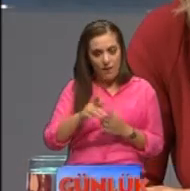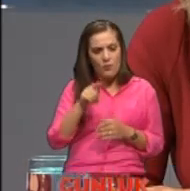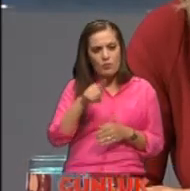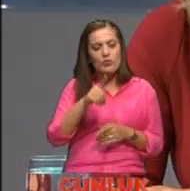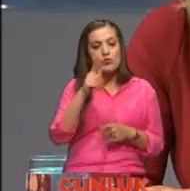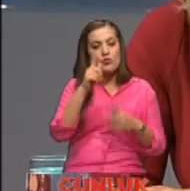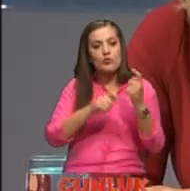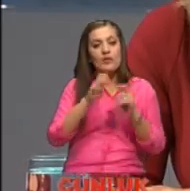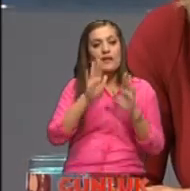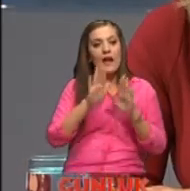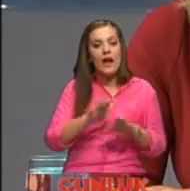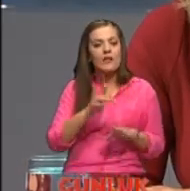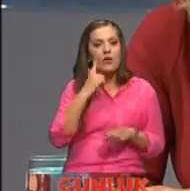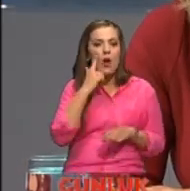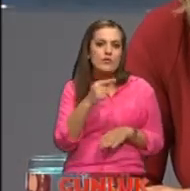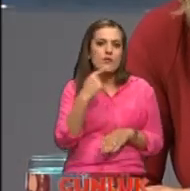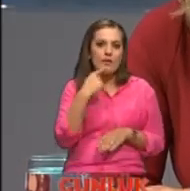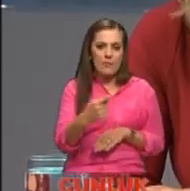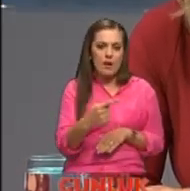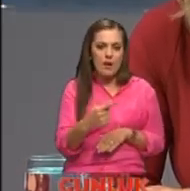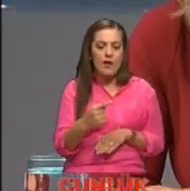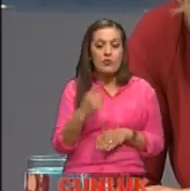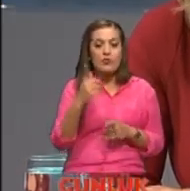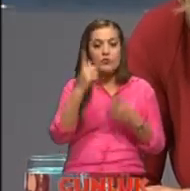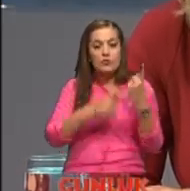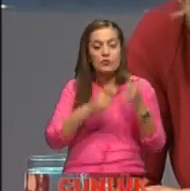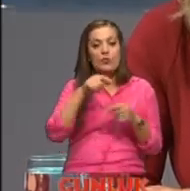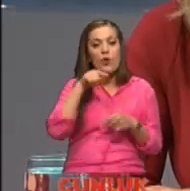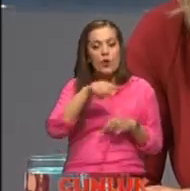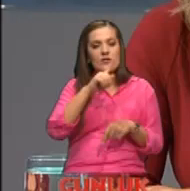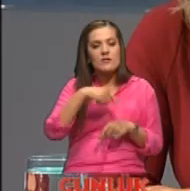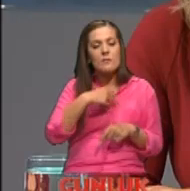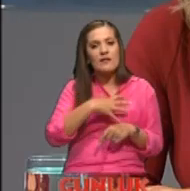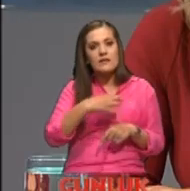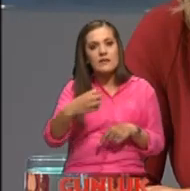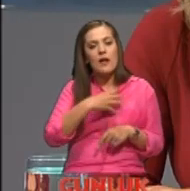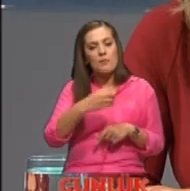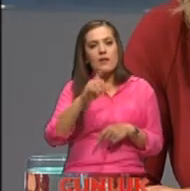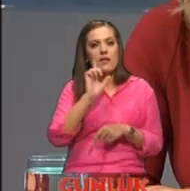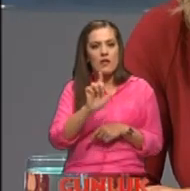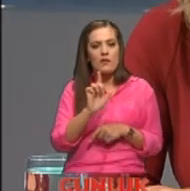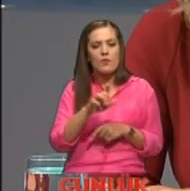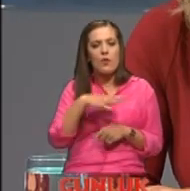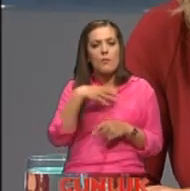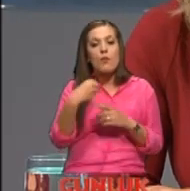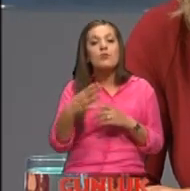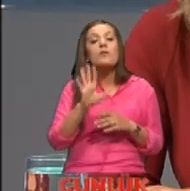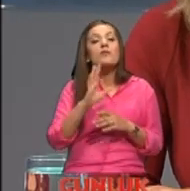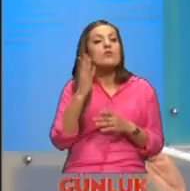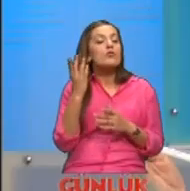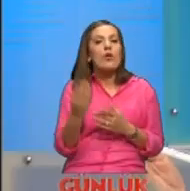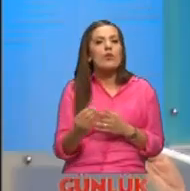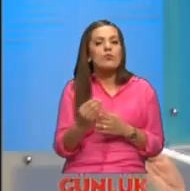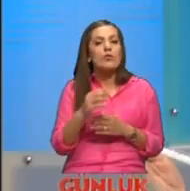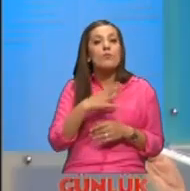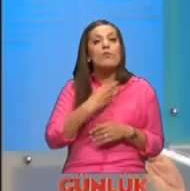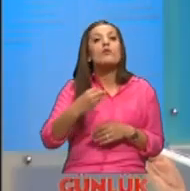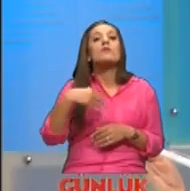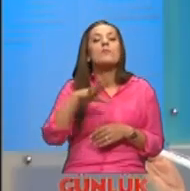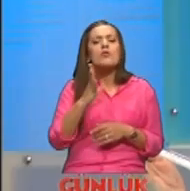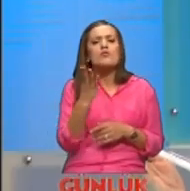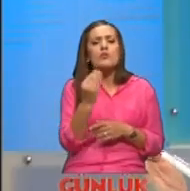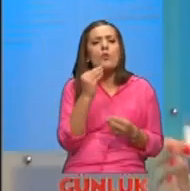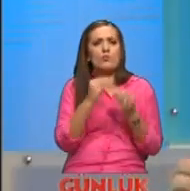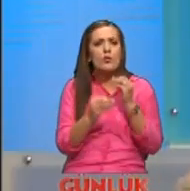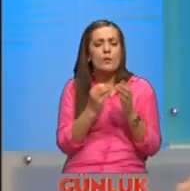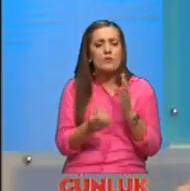ediyorsa bu süt kaldığının göstergesidir. Sütüz o zaman sağarak boşaltması lazım. Boşaltmazsak ne olur, o da önemli. Boşaltmazsa